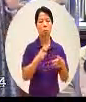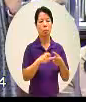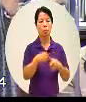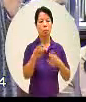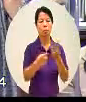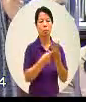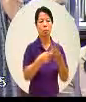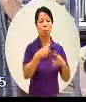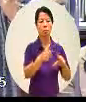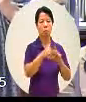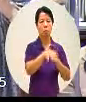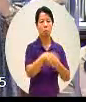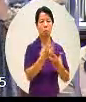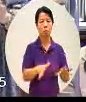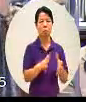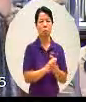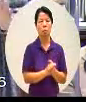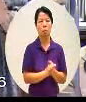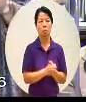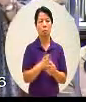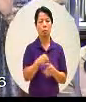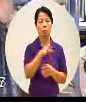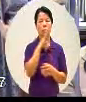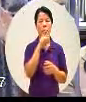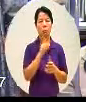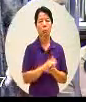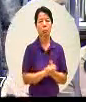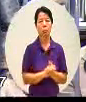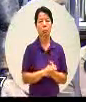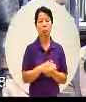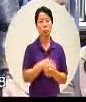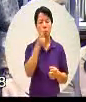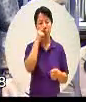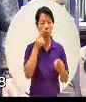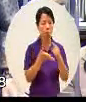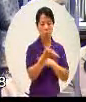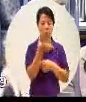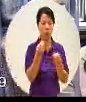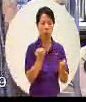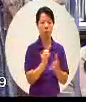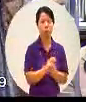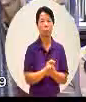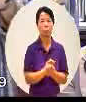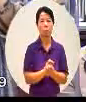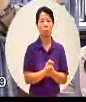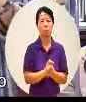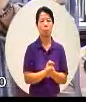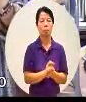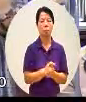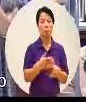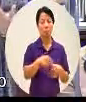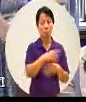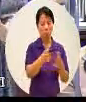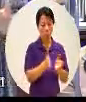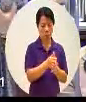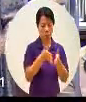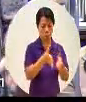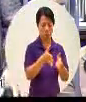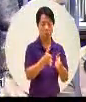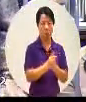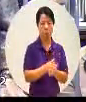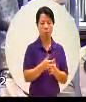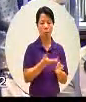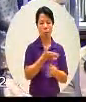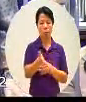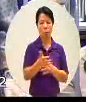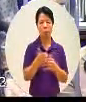但很多工业区它是一个 没有污染、啊、这个部分要先让当地的